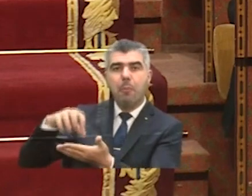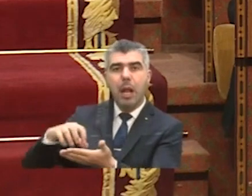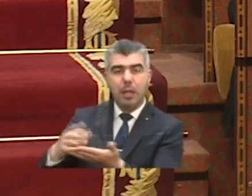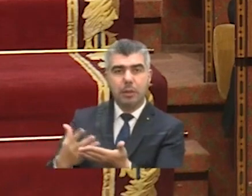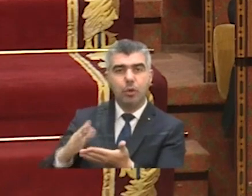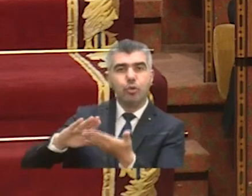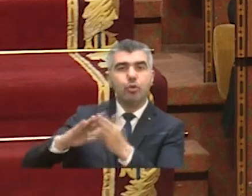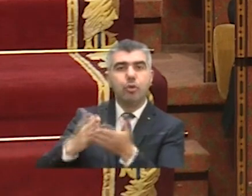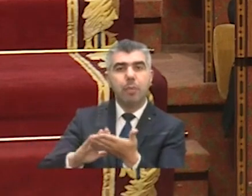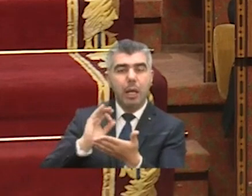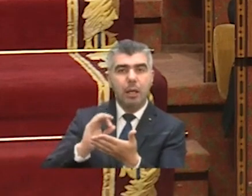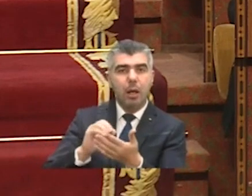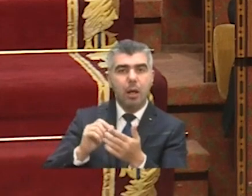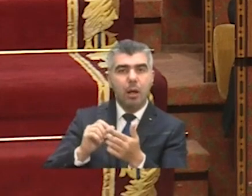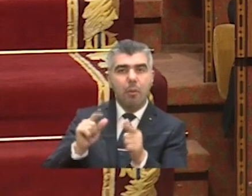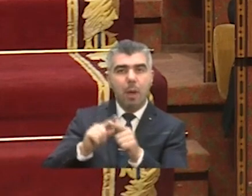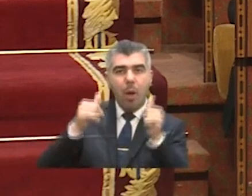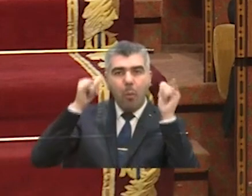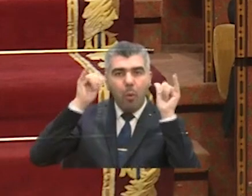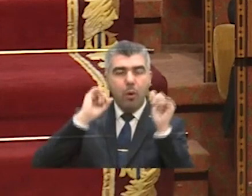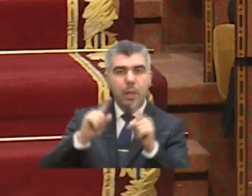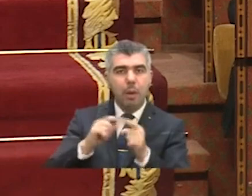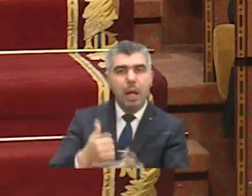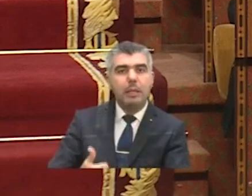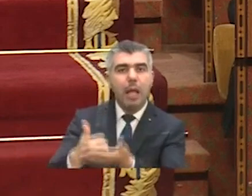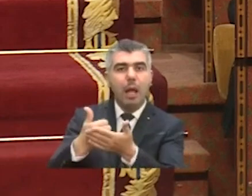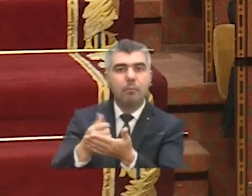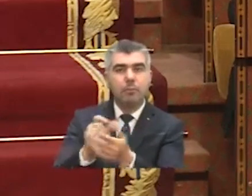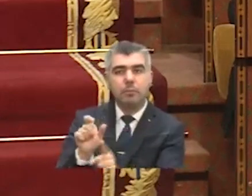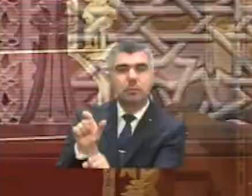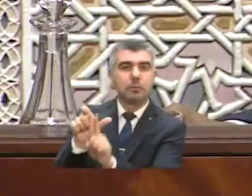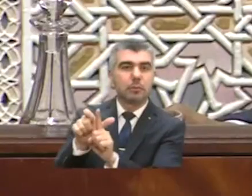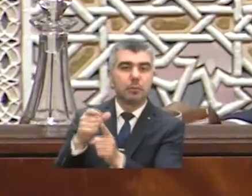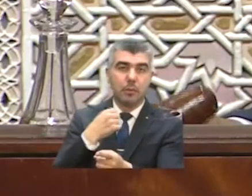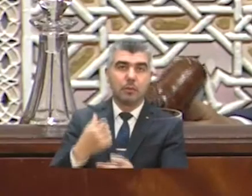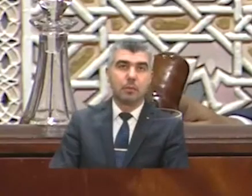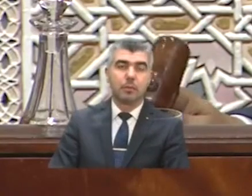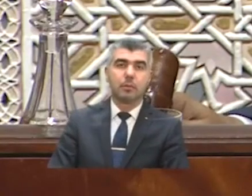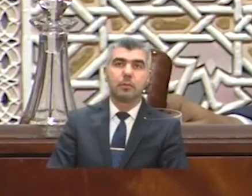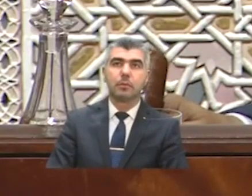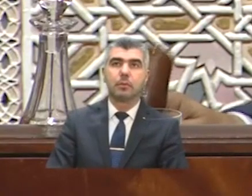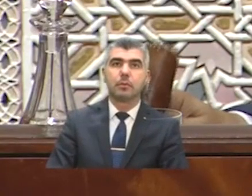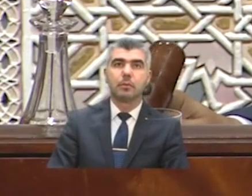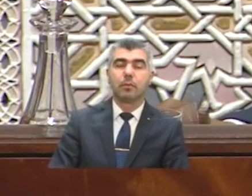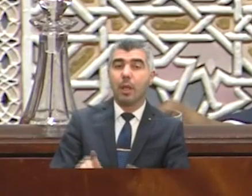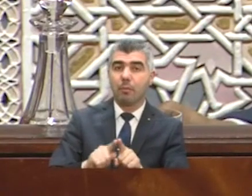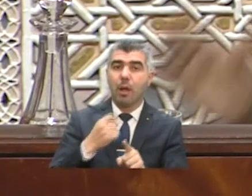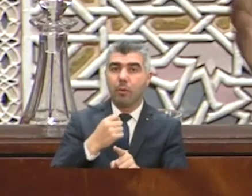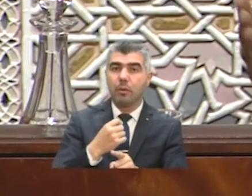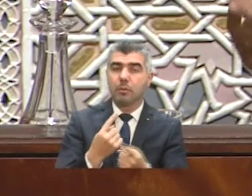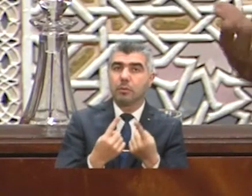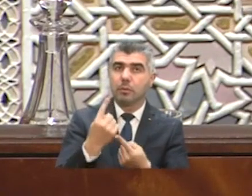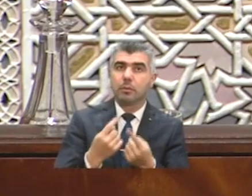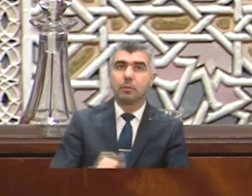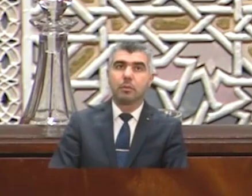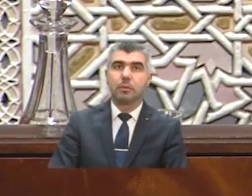جمعيه ديال تربيه المواشي هي اللي كتشرف على تنظيم الدعم، عمليه الدعم. السيد الوزير المحترم، لا سبيل. اذا سمحتوا